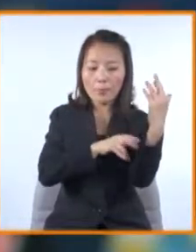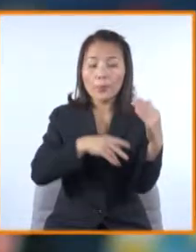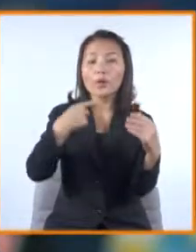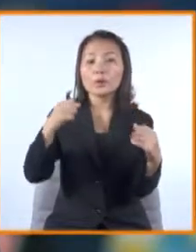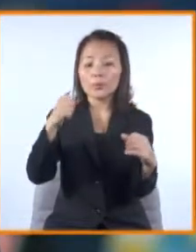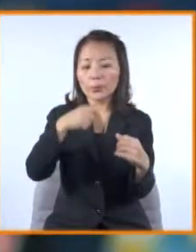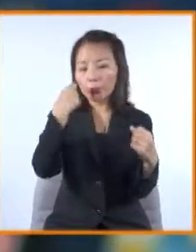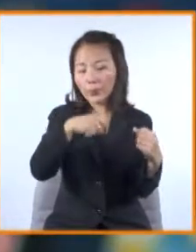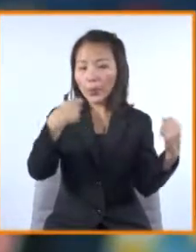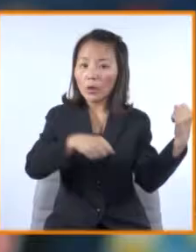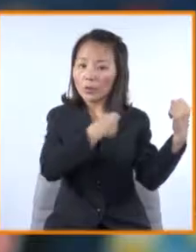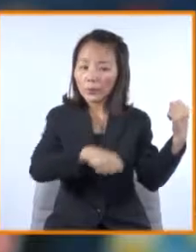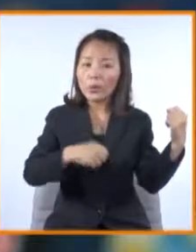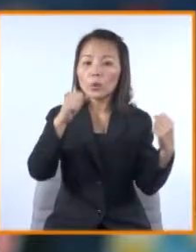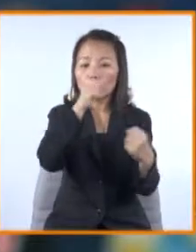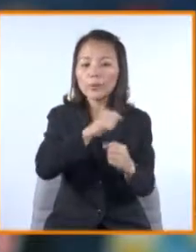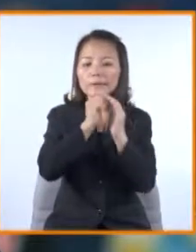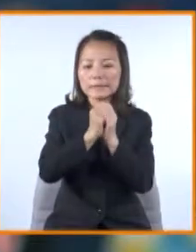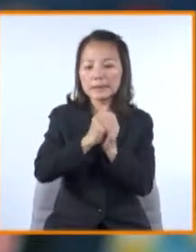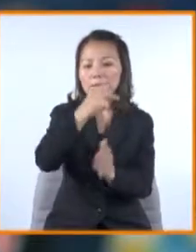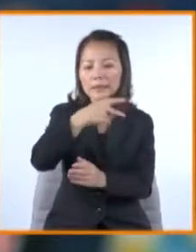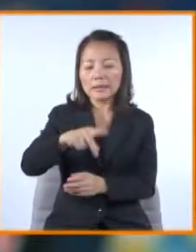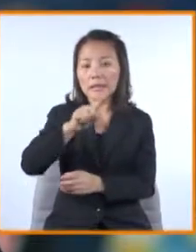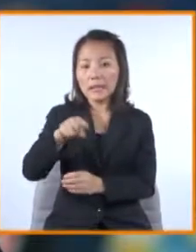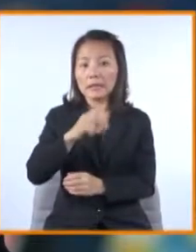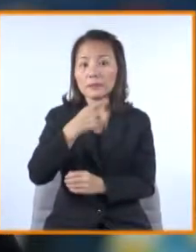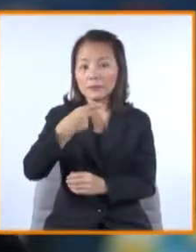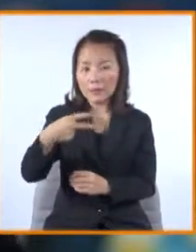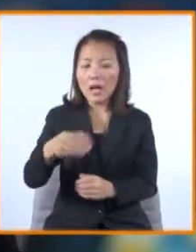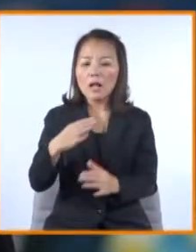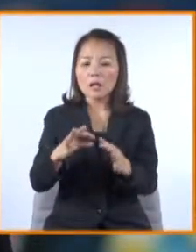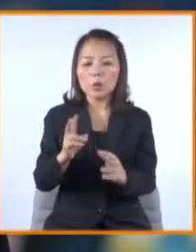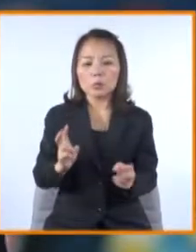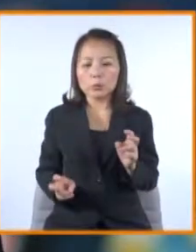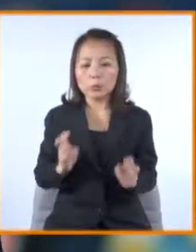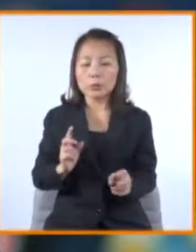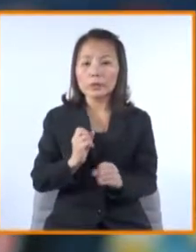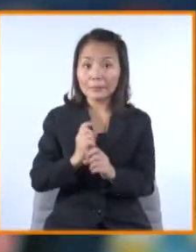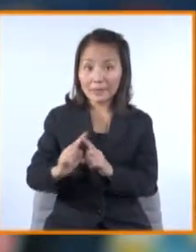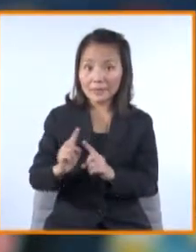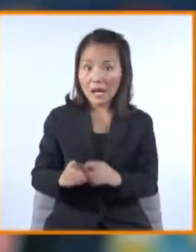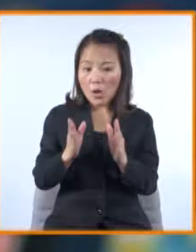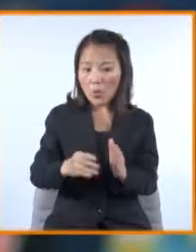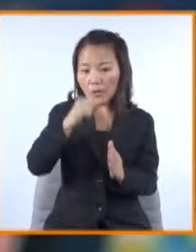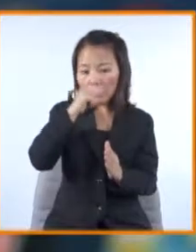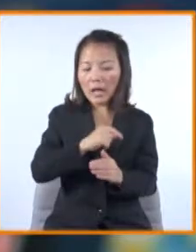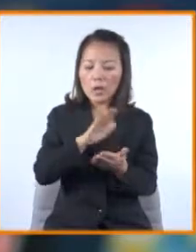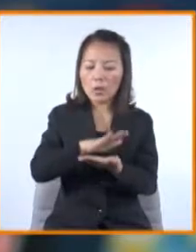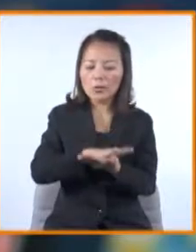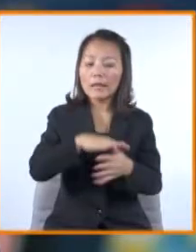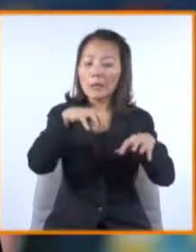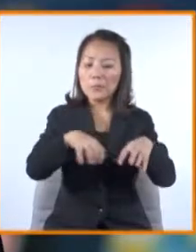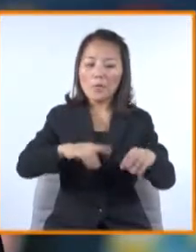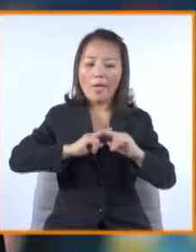รีในส่วนของภาษาจีนภาษาอังกฤษแล้วก็หลักสูตรโรบอทในการที่จะทำให้เด็กไทยทั่วประเทศที่เป็นโรงเรียนเอกชนนะคะสามารถเข้